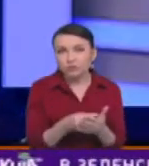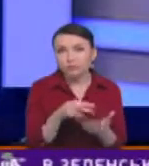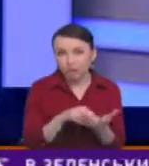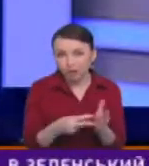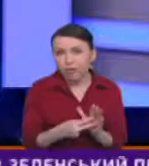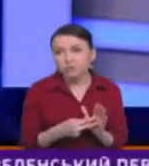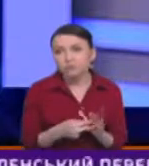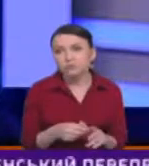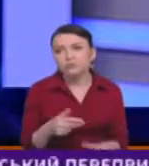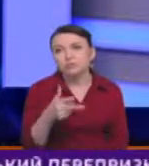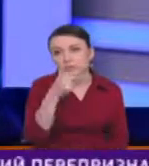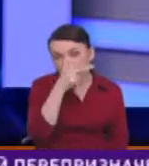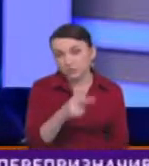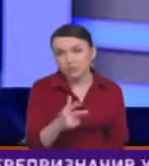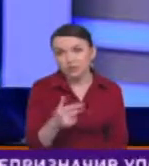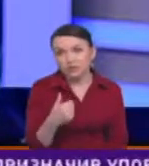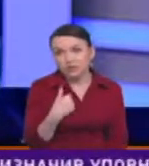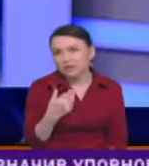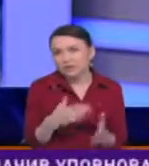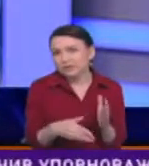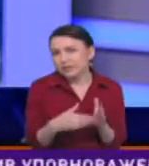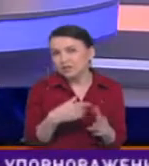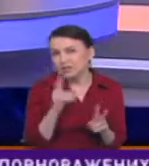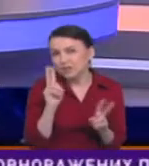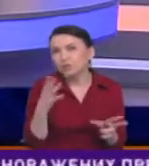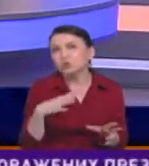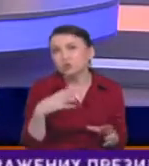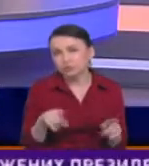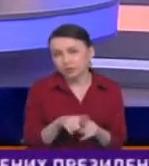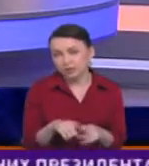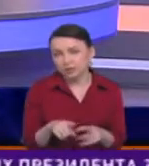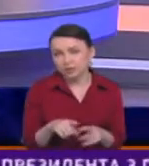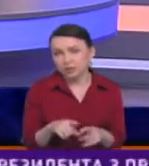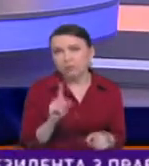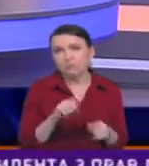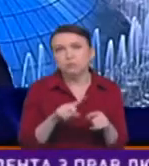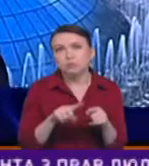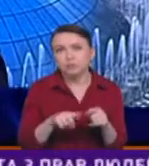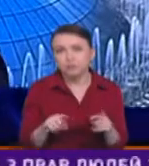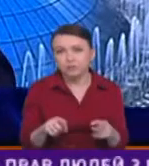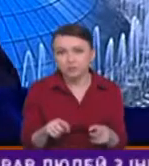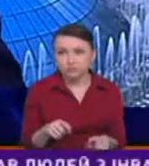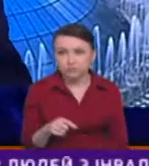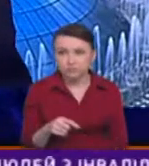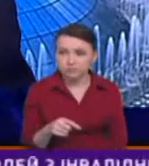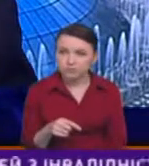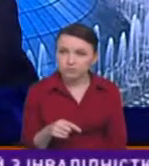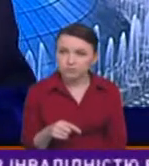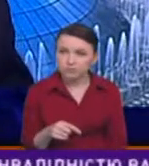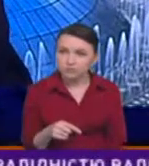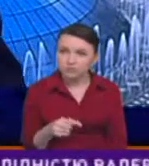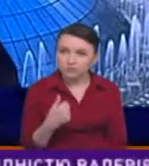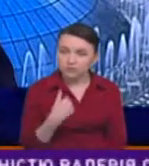пленарних засідань. Три місяці. Я взагалі не знаю, навіщо це все було з Бульварадіо. Разниця. Ні, ні, ну ви ж зараз сказали, ми з паном Наталією так